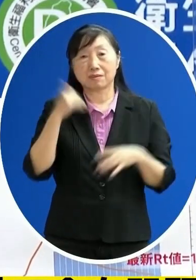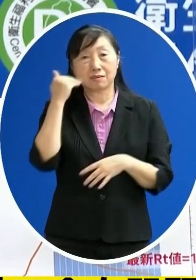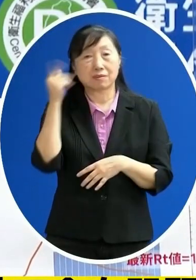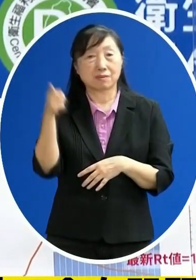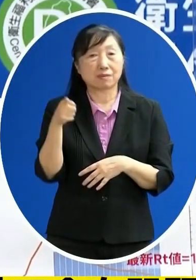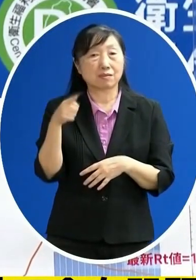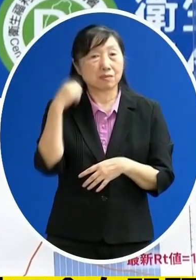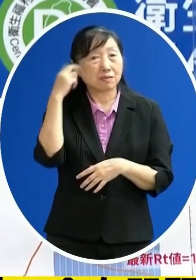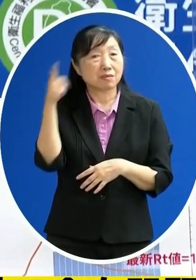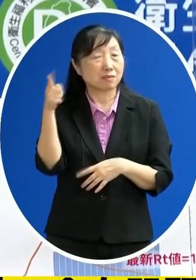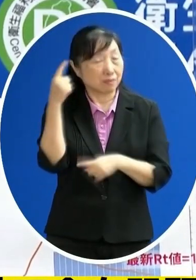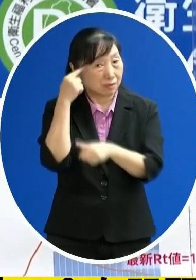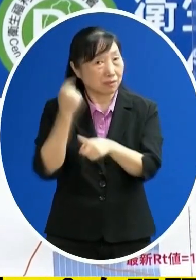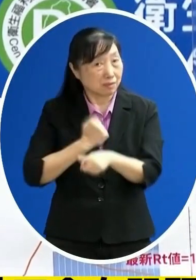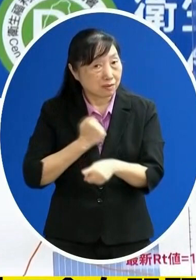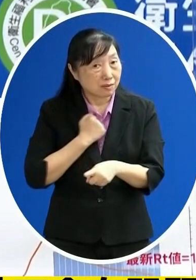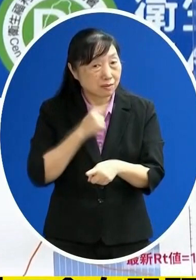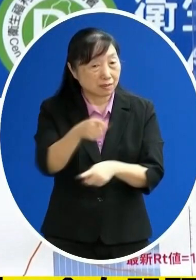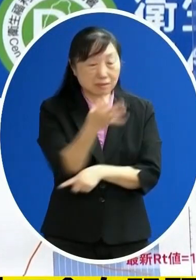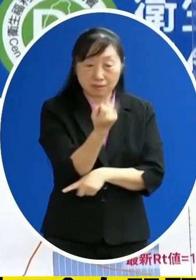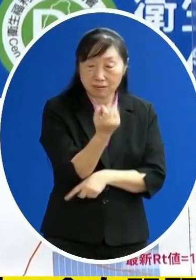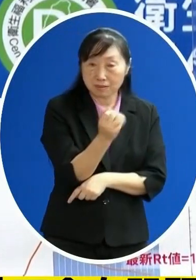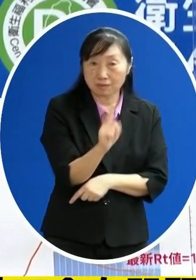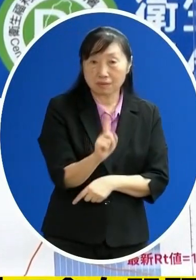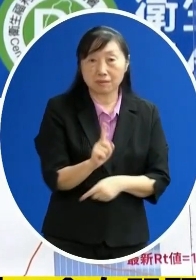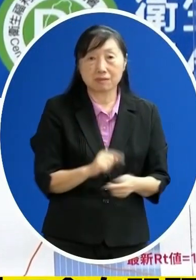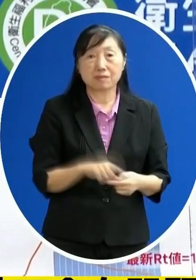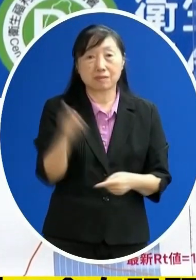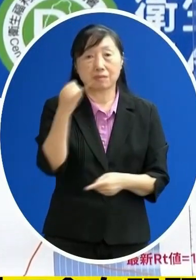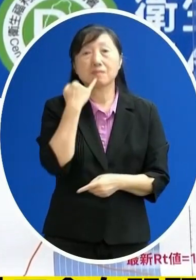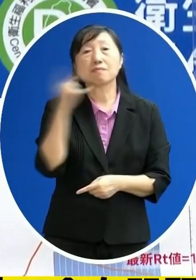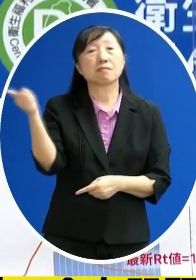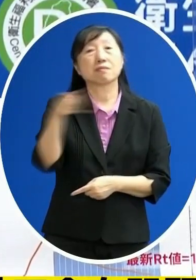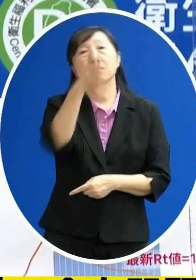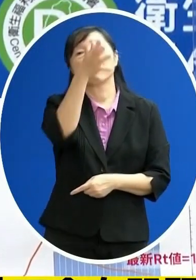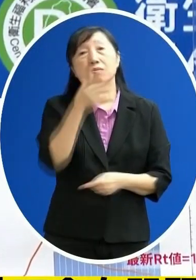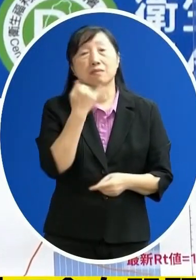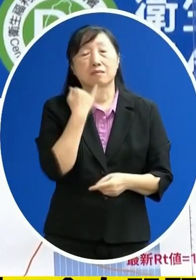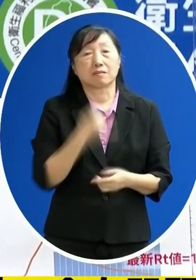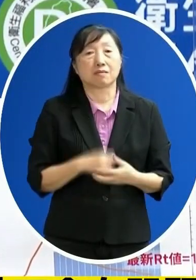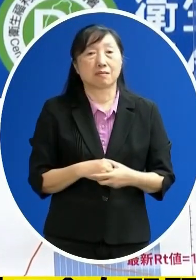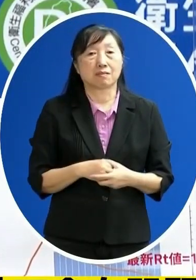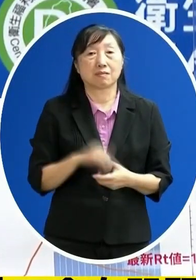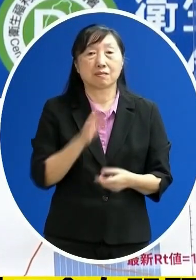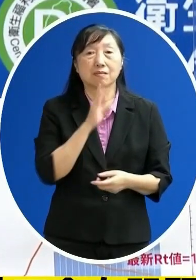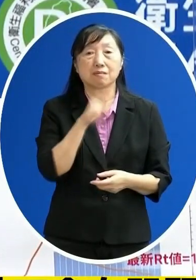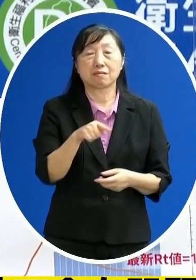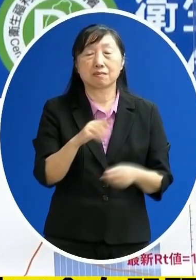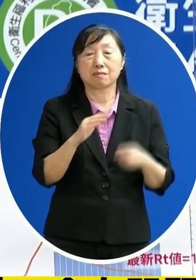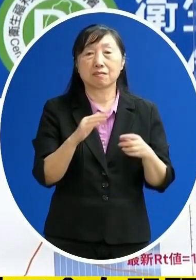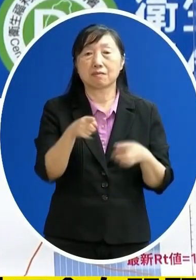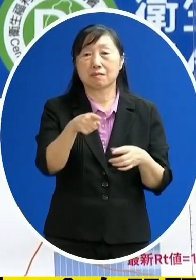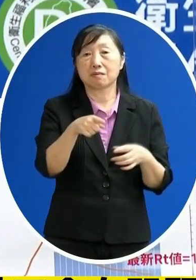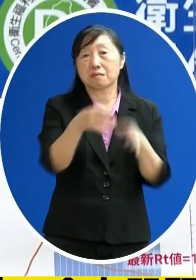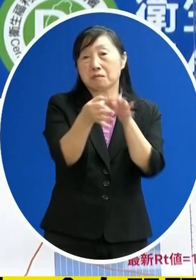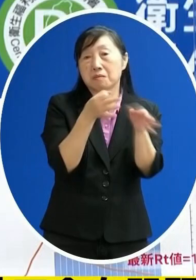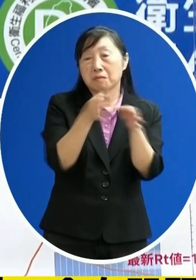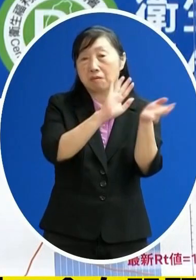需要去了解啊相关的价格。好，那他们可以去询问。好，但是这个市场的事情跟